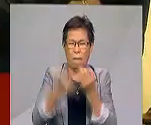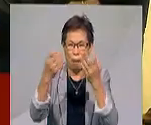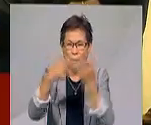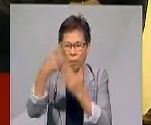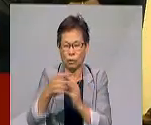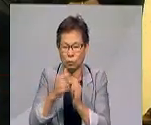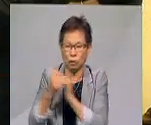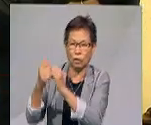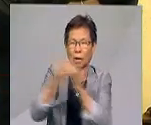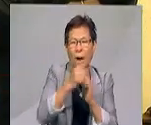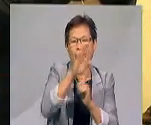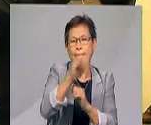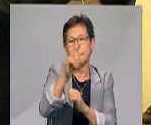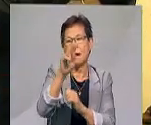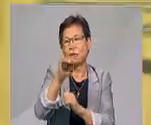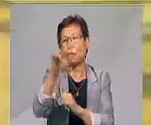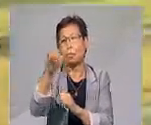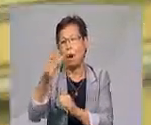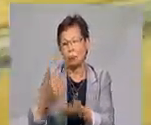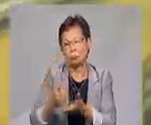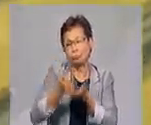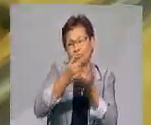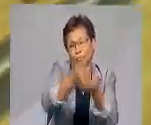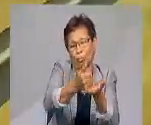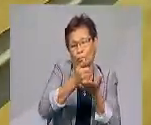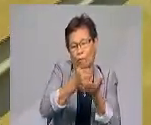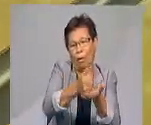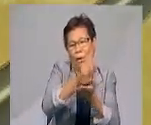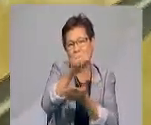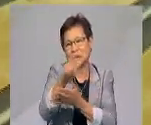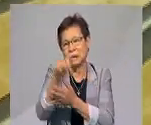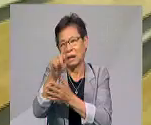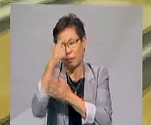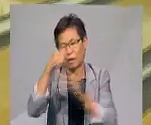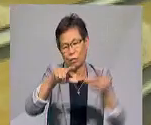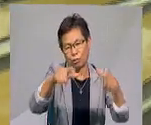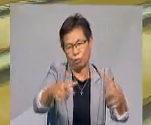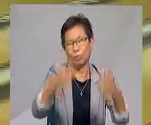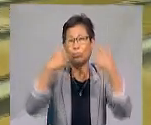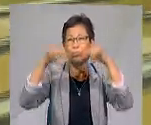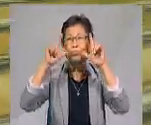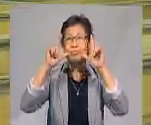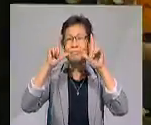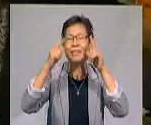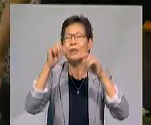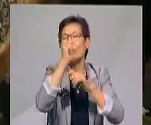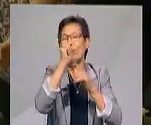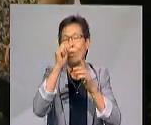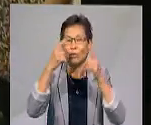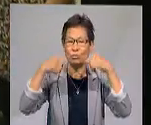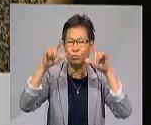terutama bersama pihak Baitulmal bagi menyalurkan lebih banyak bantuan zakat bagi golongan selebriti khususnya. Kita